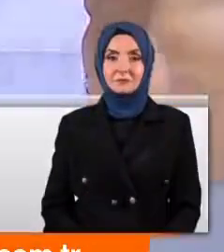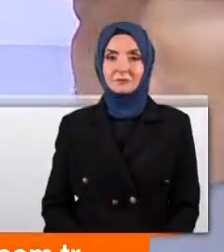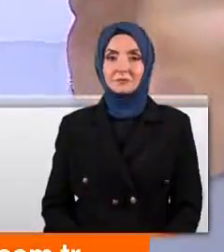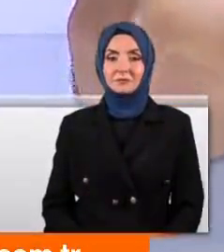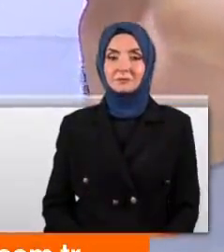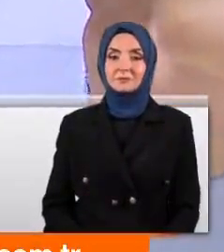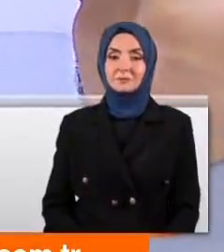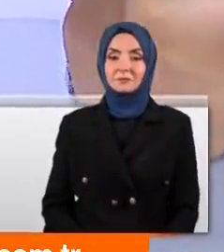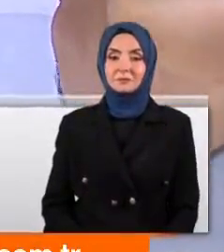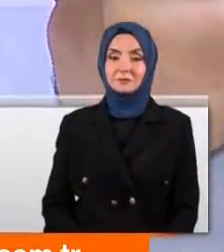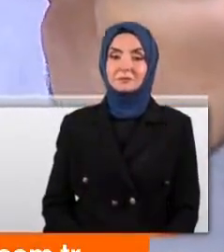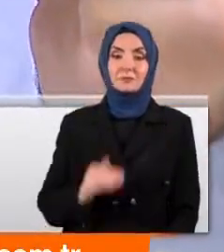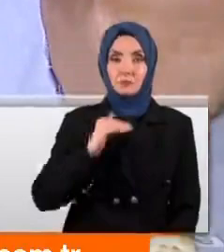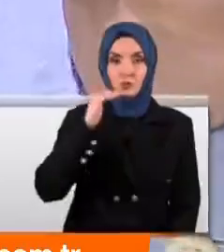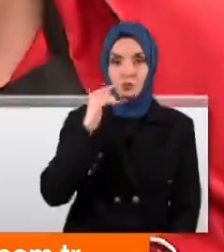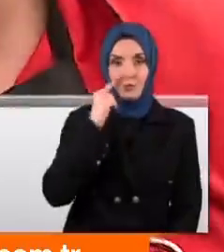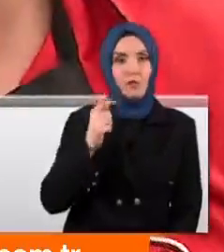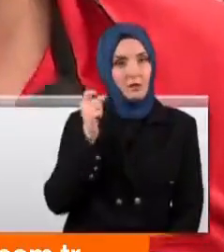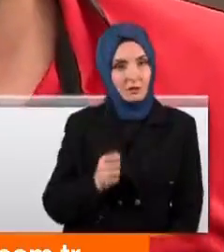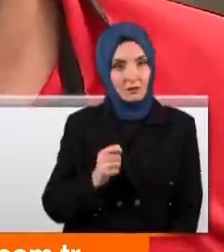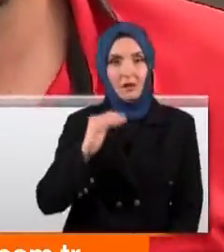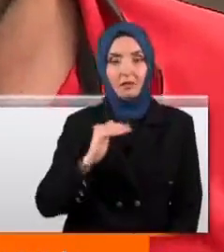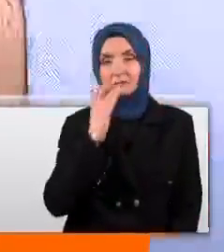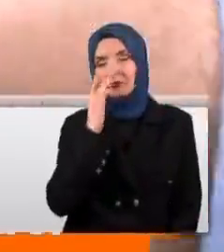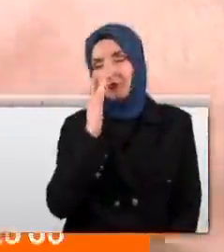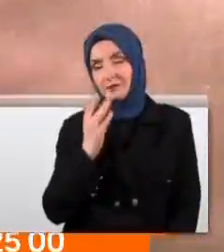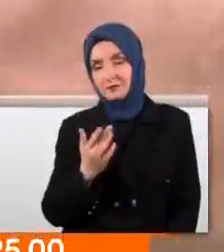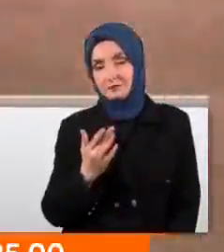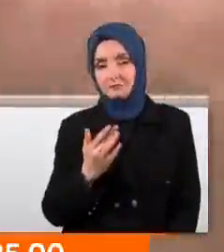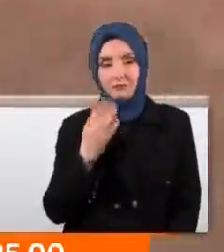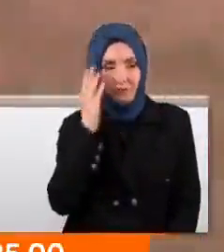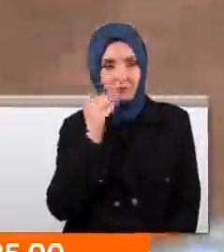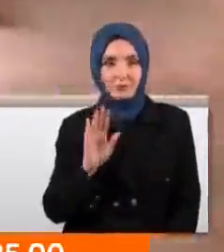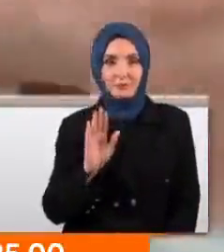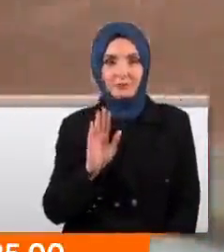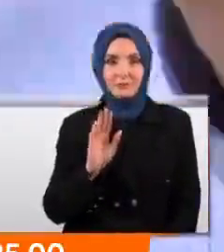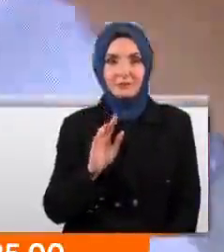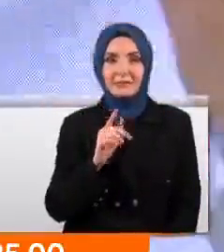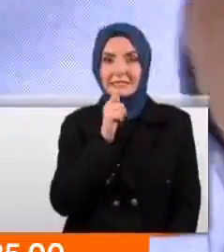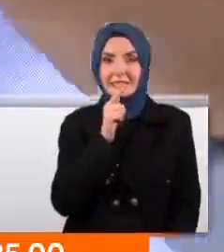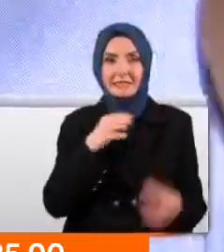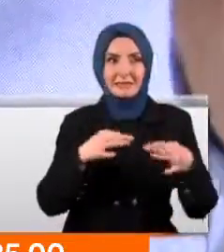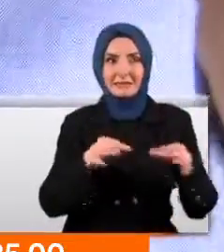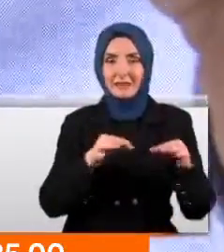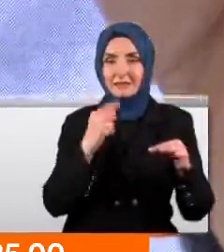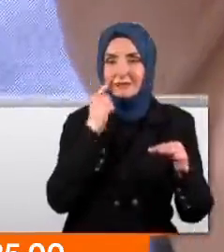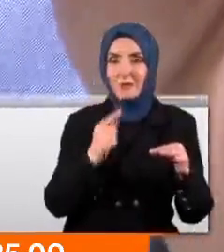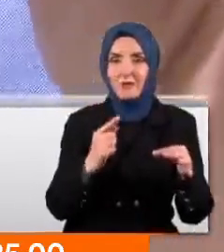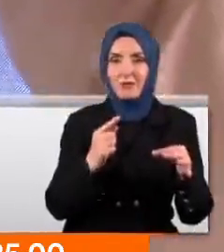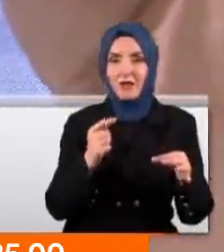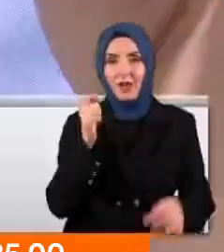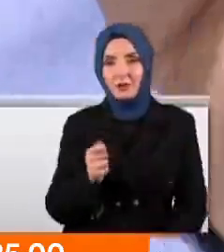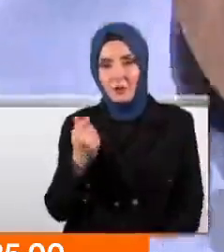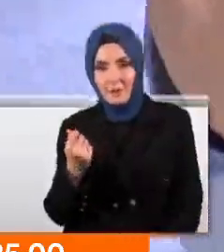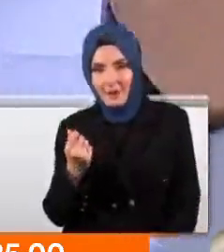Üst taraftaki gerçek, alttaki sahte. Vallahi hiç anlayamadık. Gerçek paranın sesi, sahte paranın